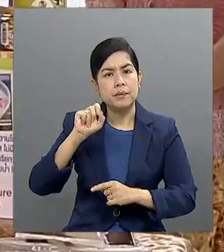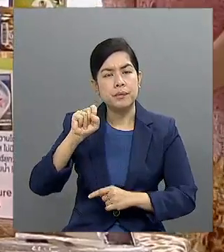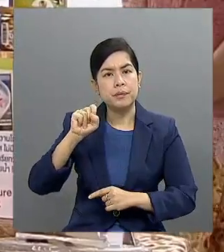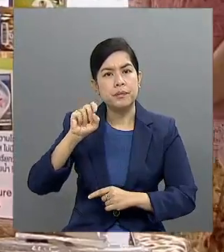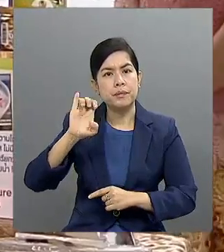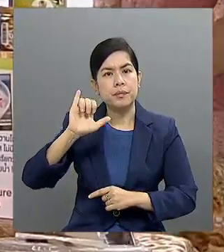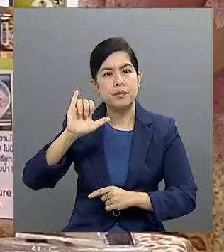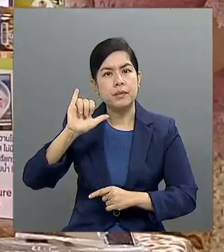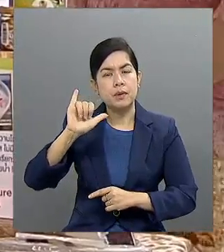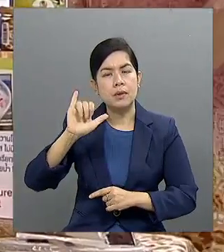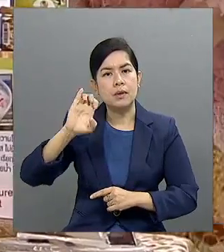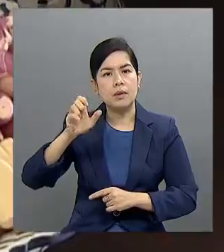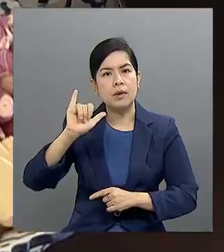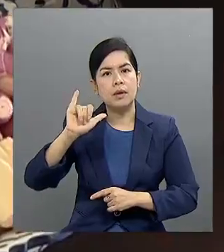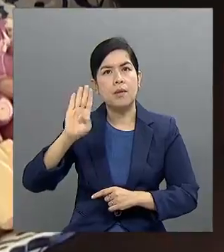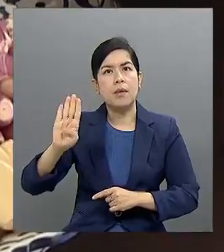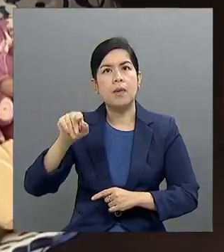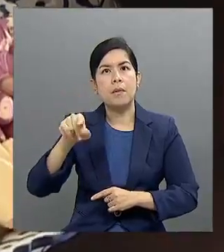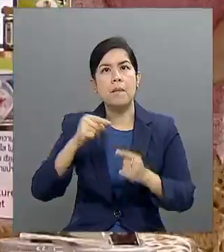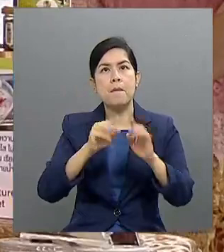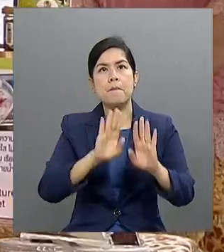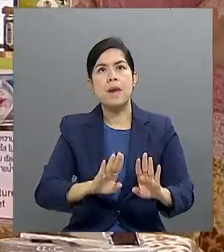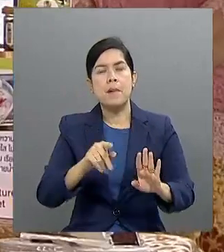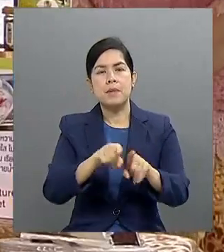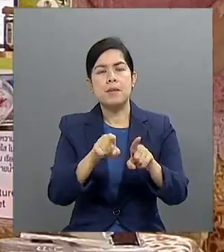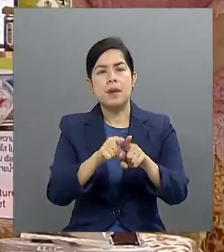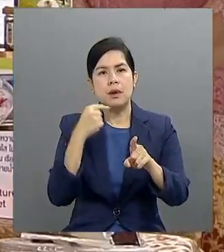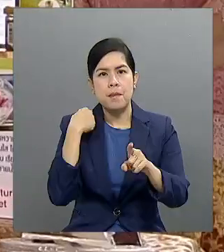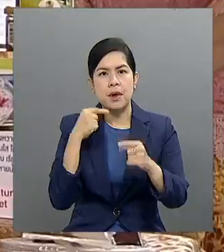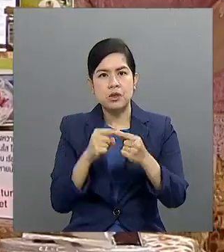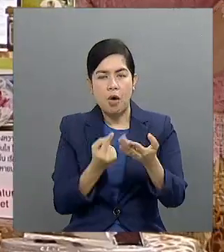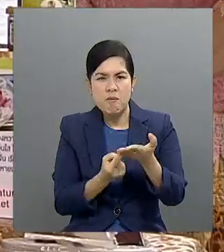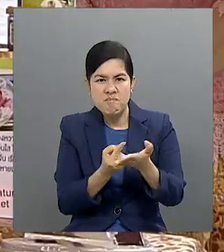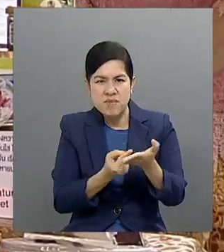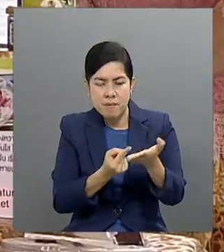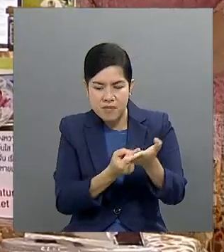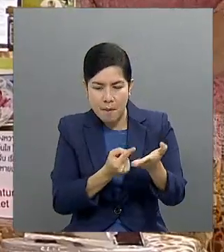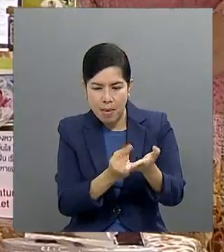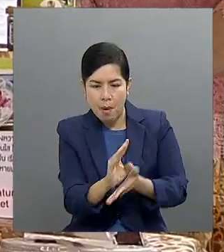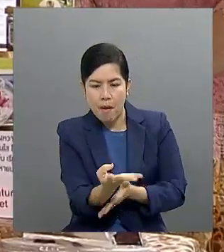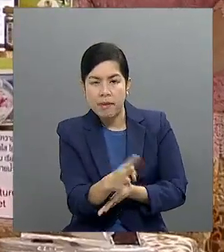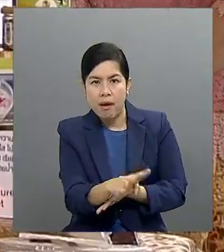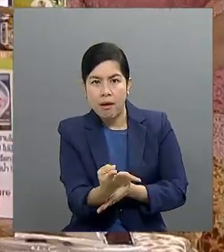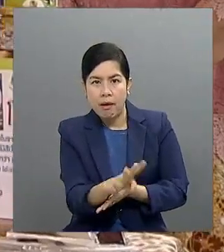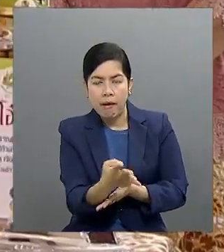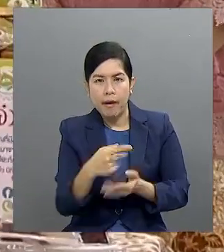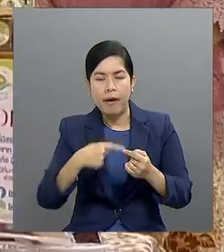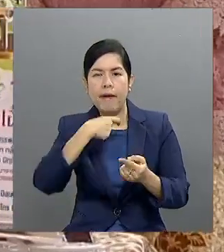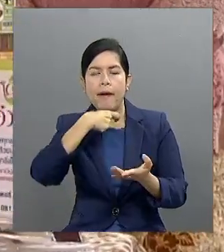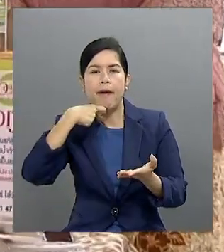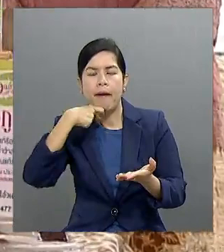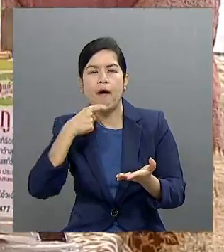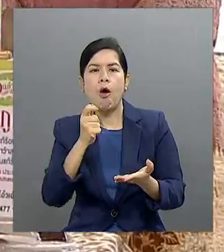มันเป็นกุ้งที่เขาใส่ไม้ปิ้งใส่ไม้เป็นปิ้งๆออกแล้วก็เอาไปให้มันแห้งลงความอบให้มันแห้งแล้วมันจะ